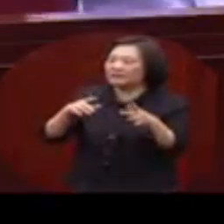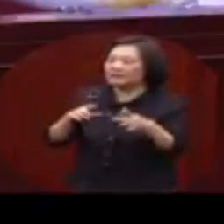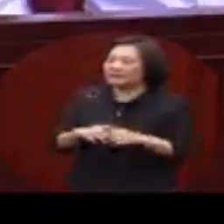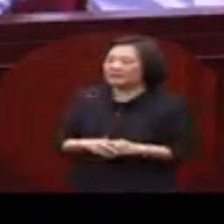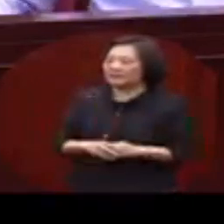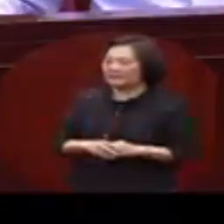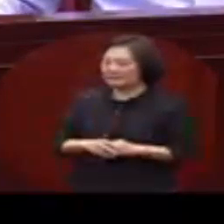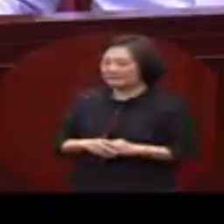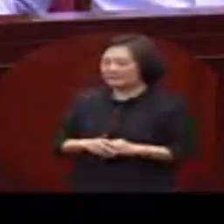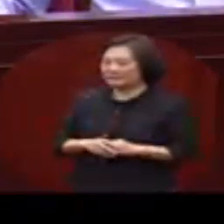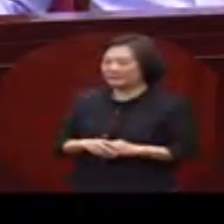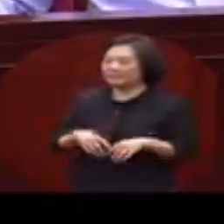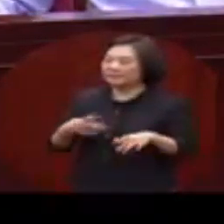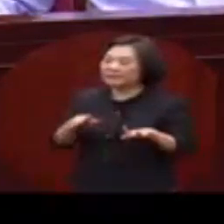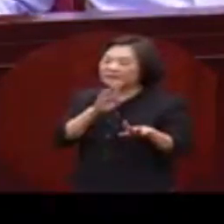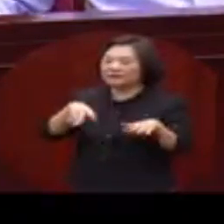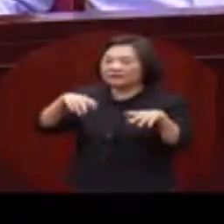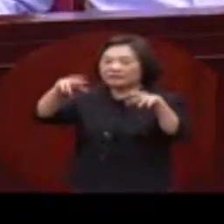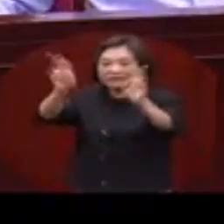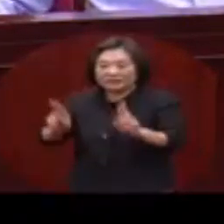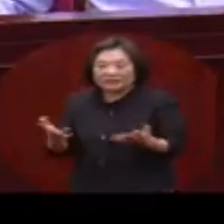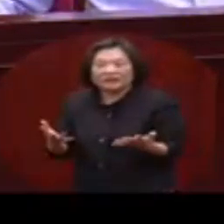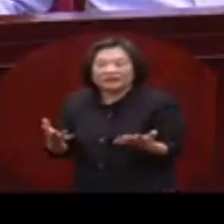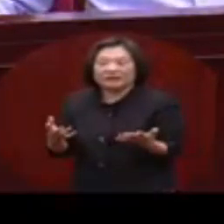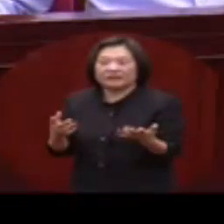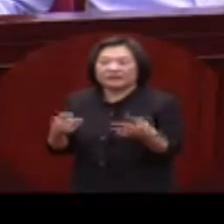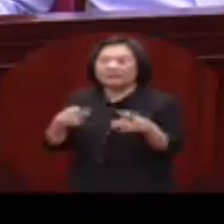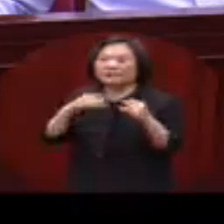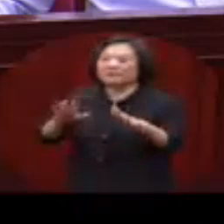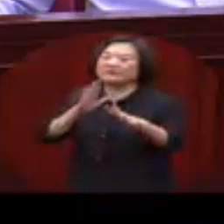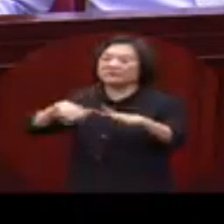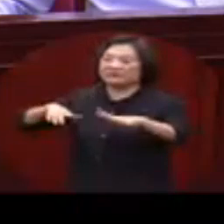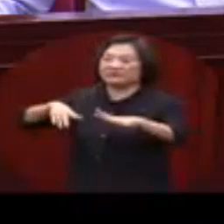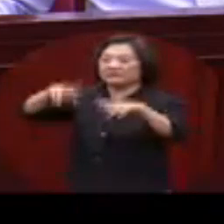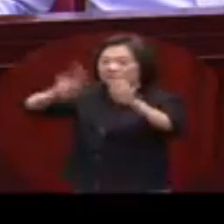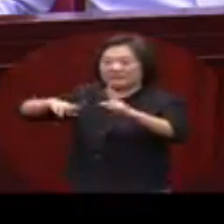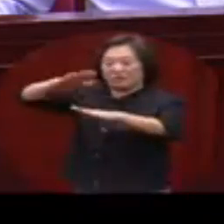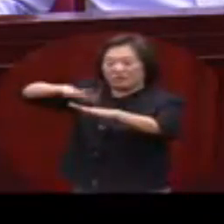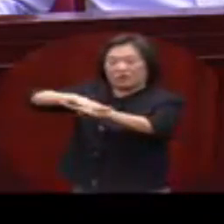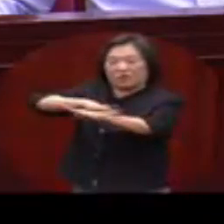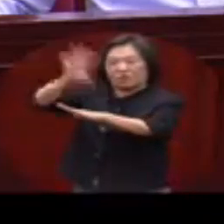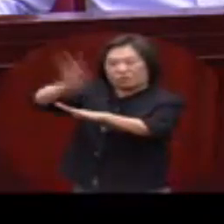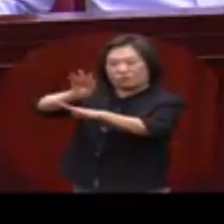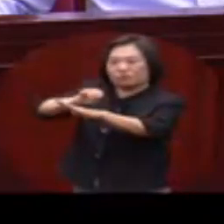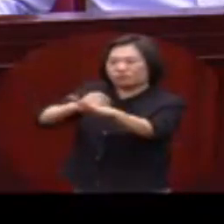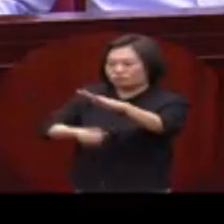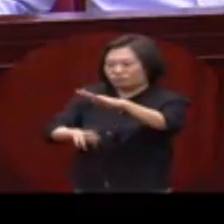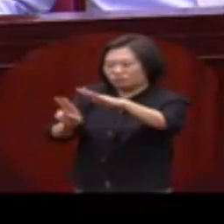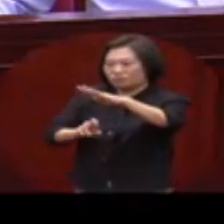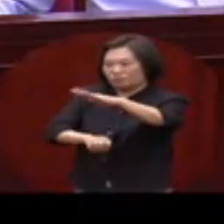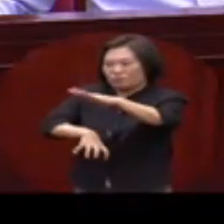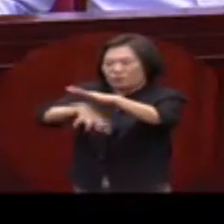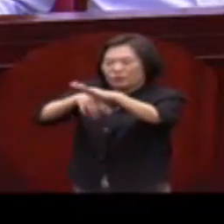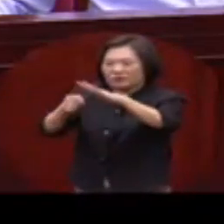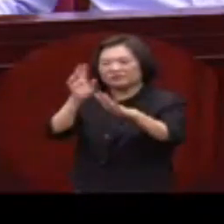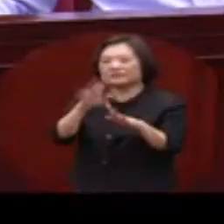受性。那光电的话目前这个能源之丘两个，福德坑跟三珠窟都已经开幕了。那捷运台北机场这个也做